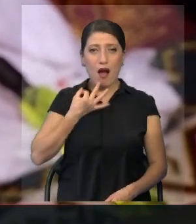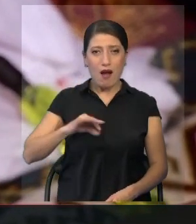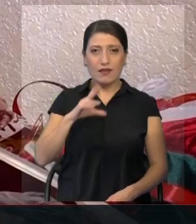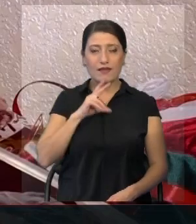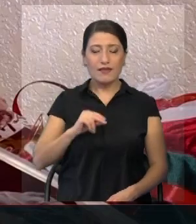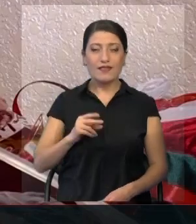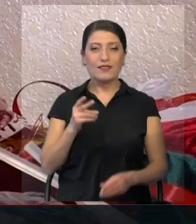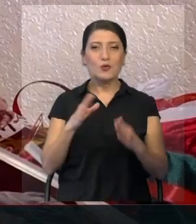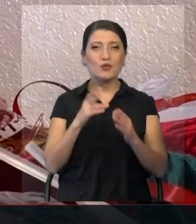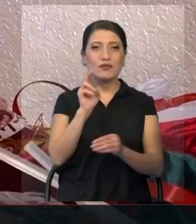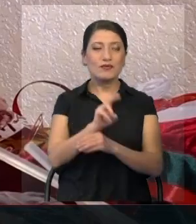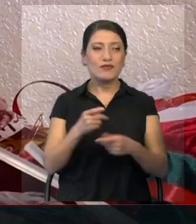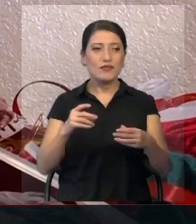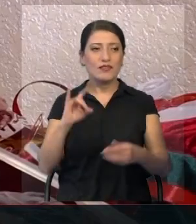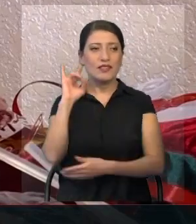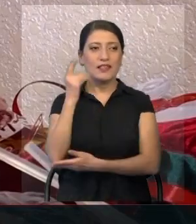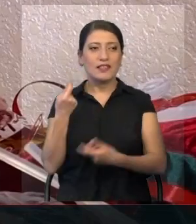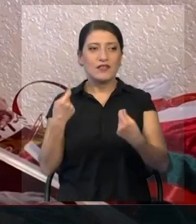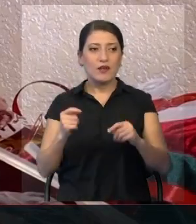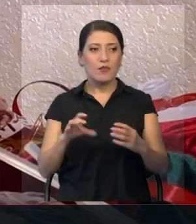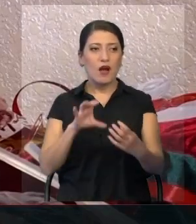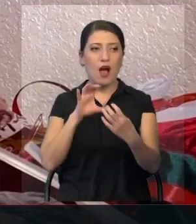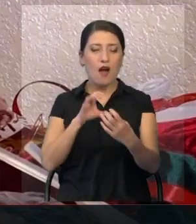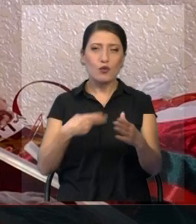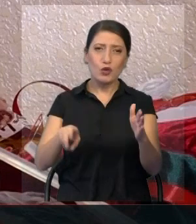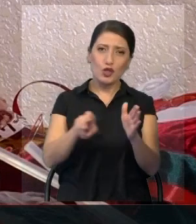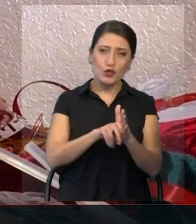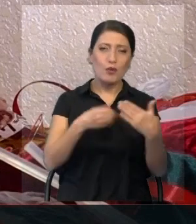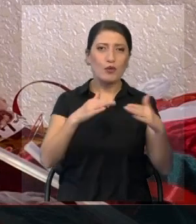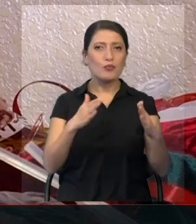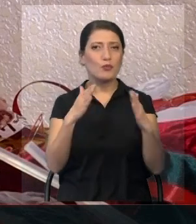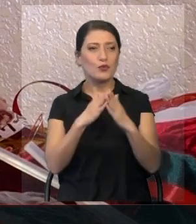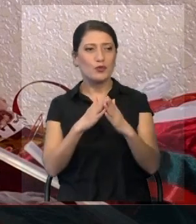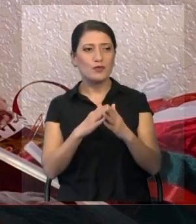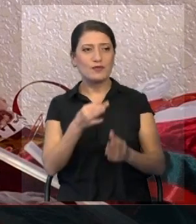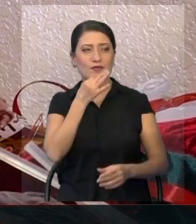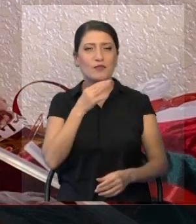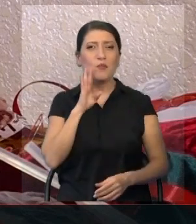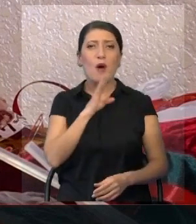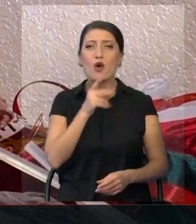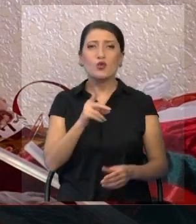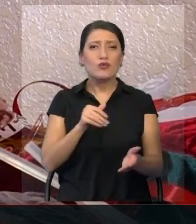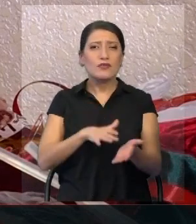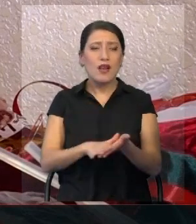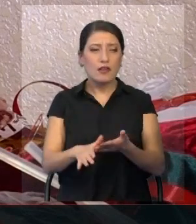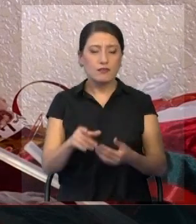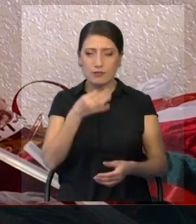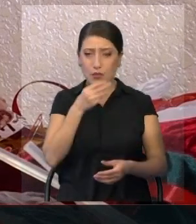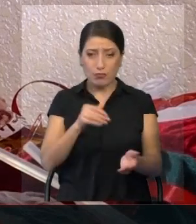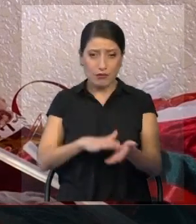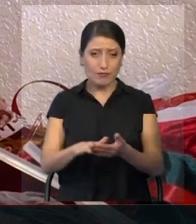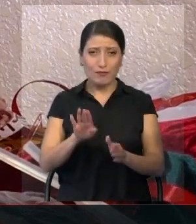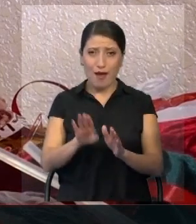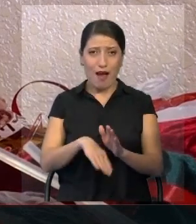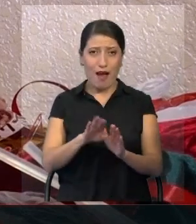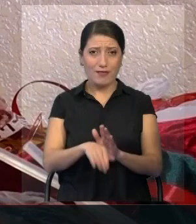տանն եմ ծախում եմ, նստում եմ ավտոմոբիլին, ավտոբուսը գնում եմ իրանց տուն։ Մաման, չես այսքան ծախսարի, ասի էսի ծախս չի։